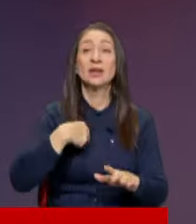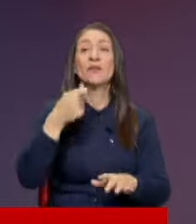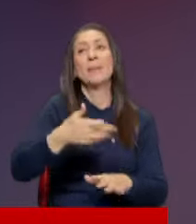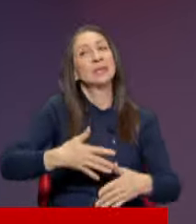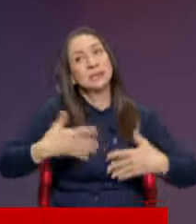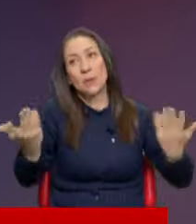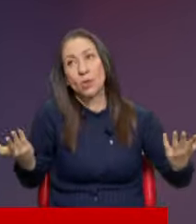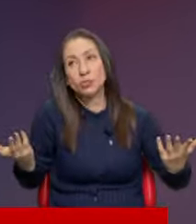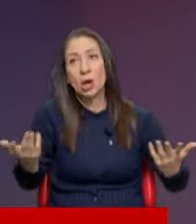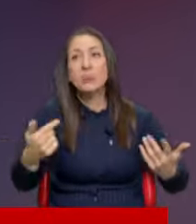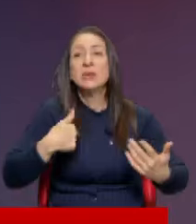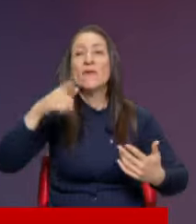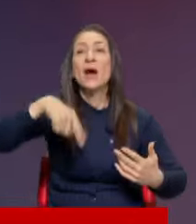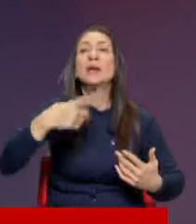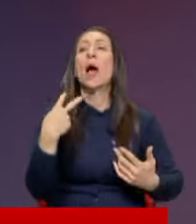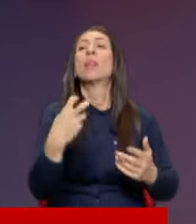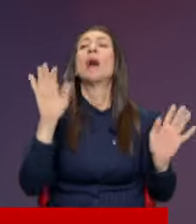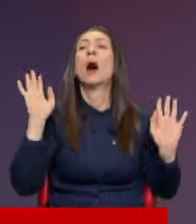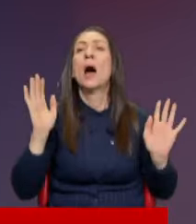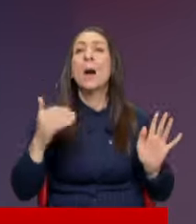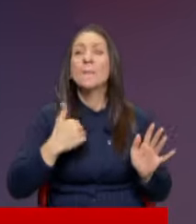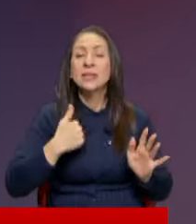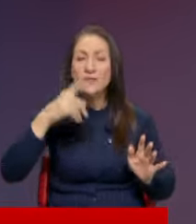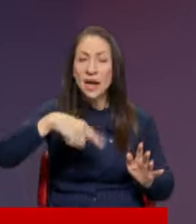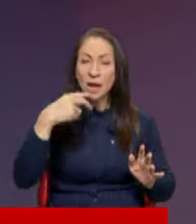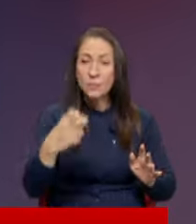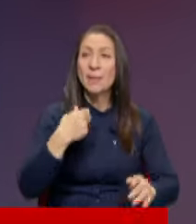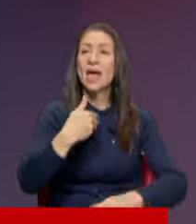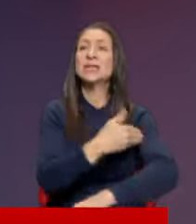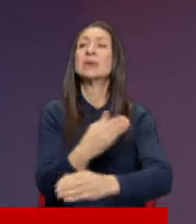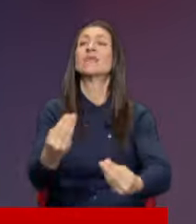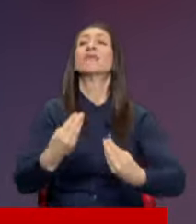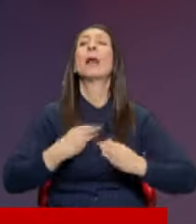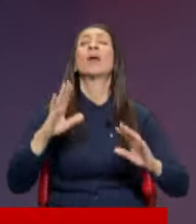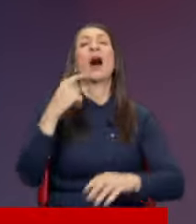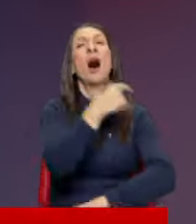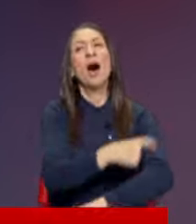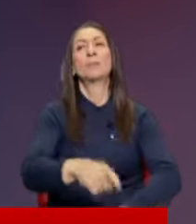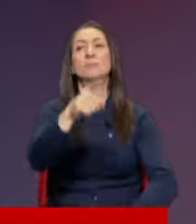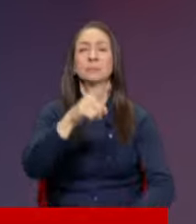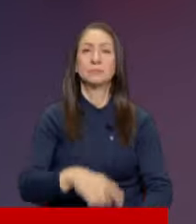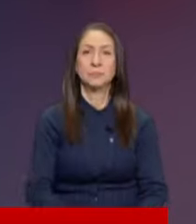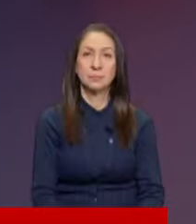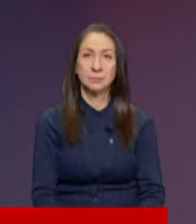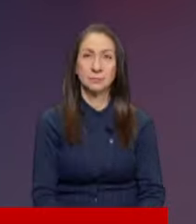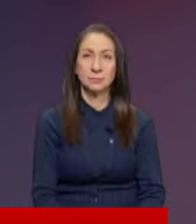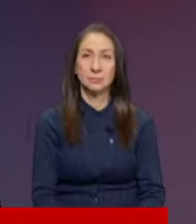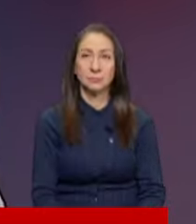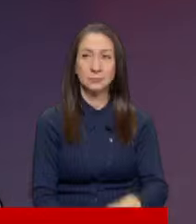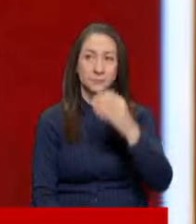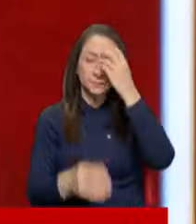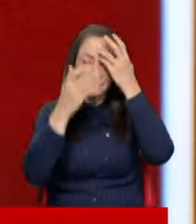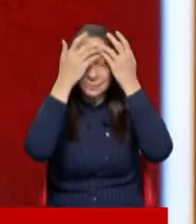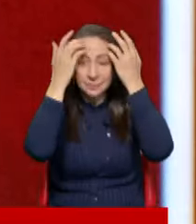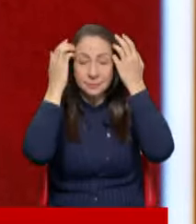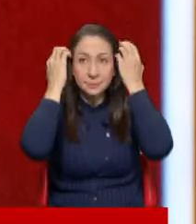istemiyoruz bizden vergi de alma benden vergi alıp bana hizmet getirmeyen haramzadedir şimdi o zaman